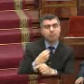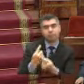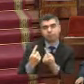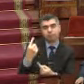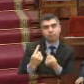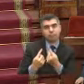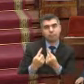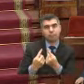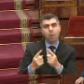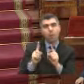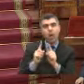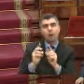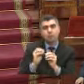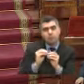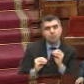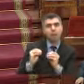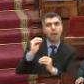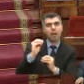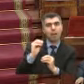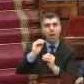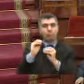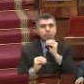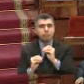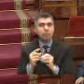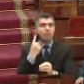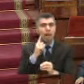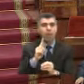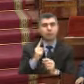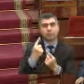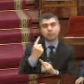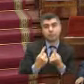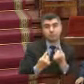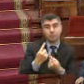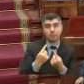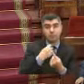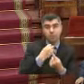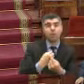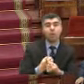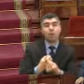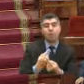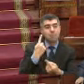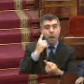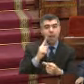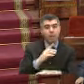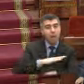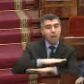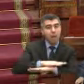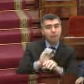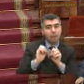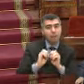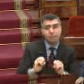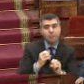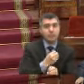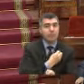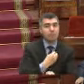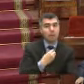في دولة واحدة، إلا كنا كنتحدثوا على العدالة المجالية، واش الأزمة كاينة أزمة قيم، أزمة تجهيزات، أزمة موارد بشرية،